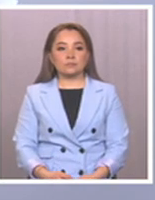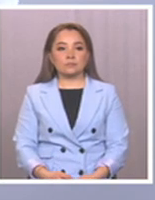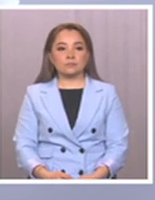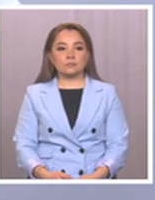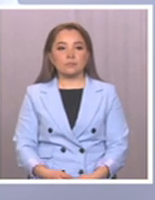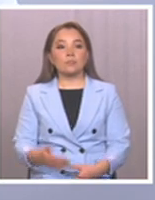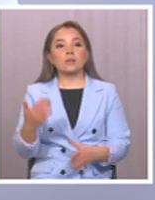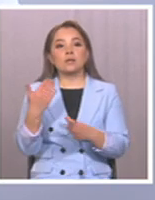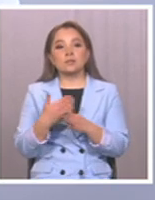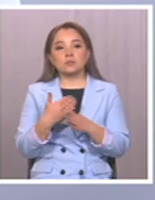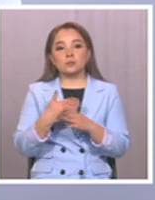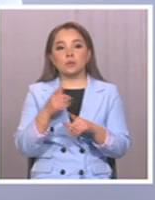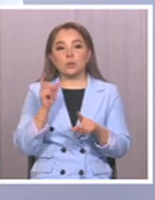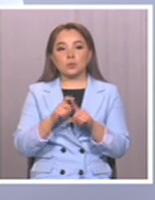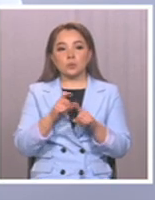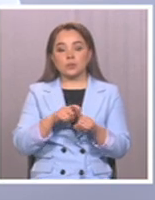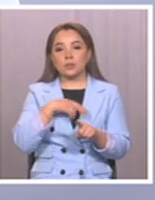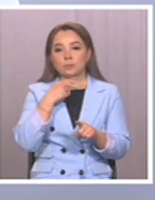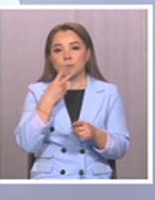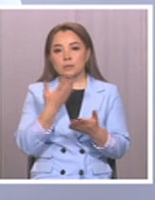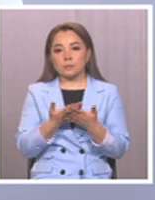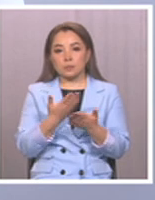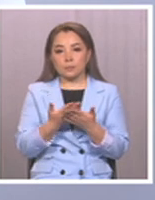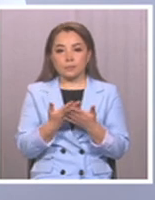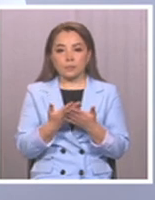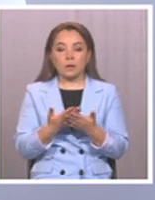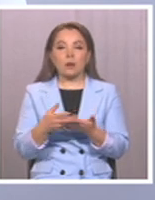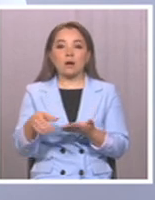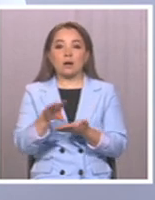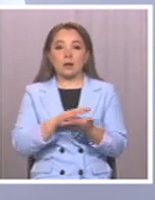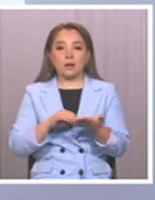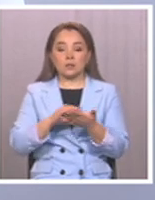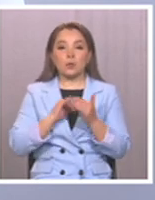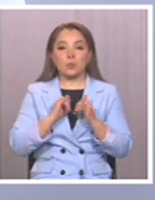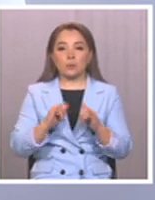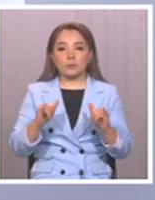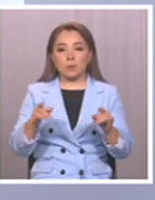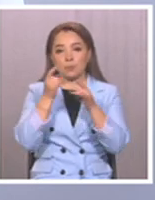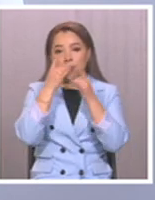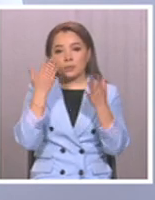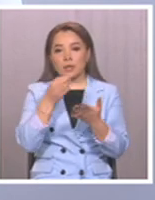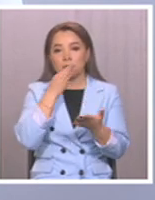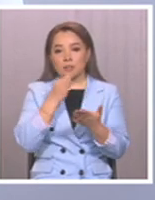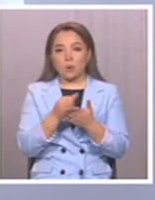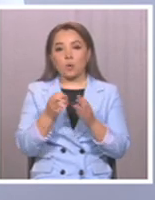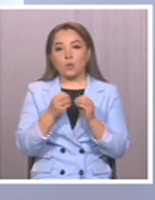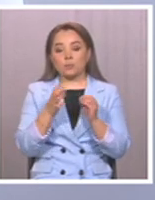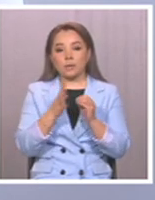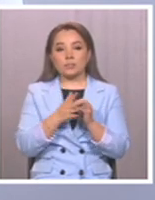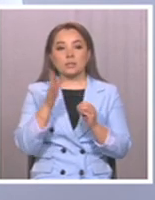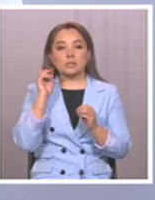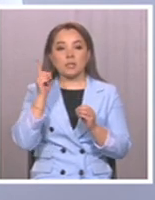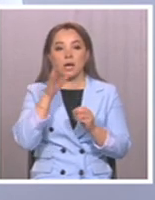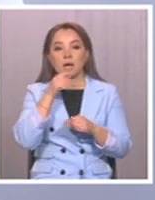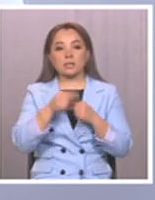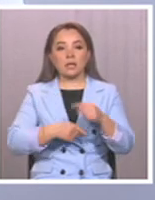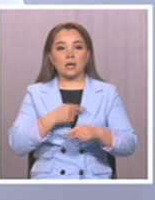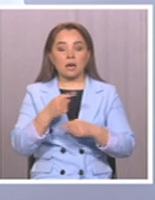Тірек сөздерге мән берейік. «Қайта өрлеу мәдениеті» 15-ші ғасырдың